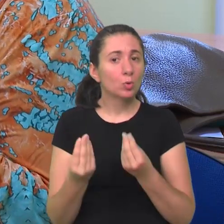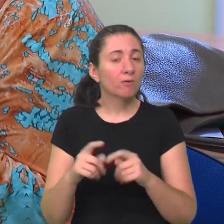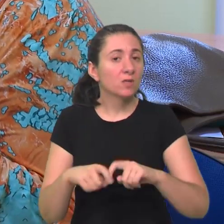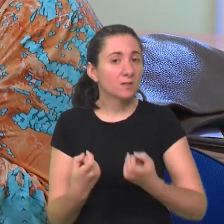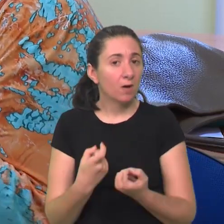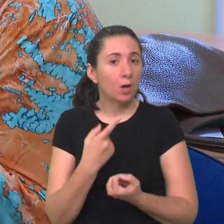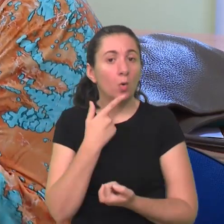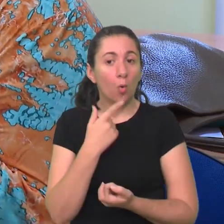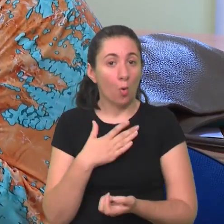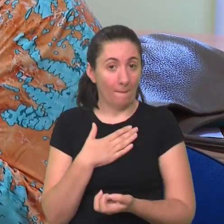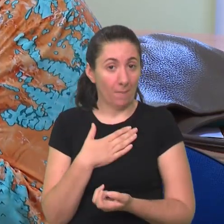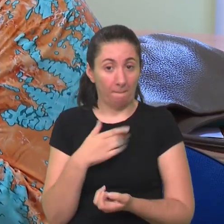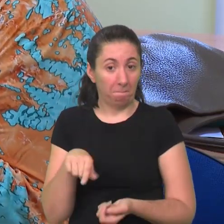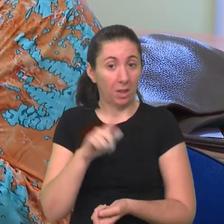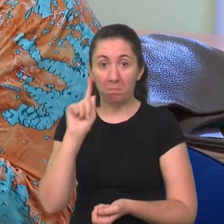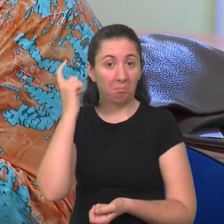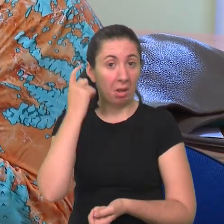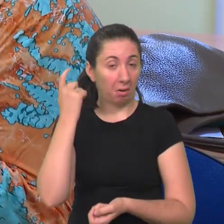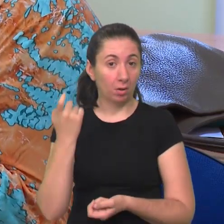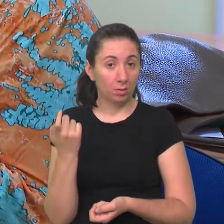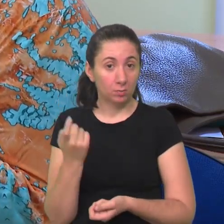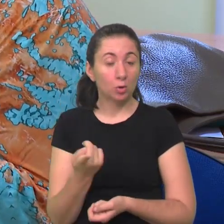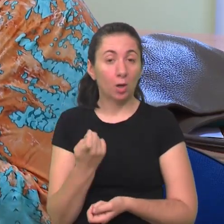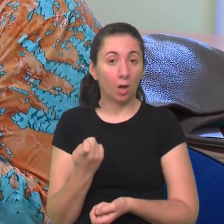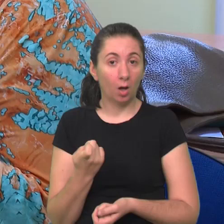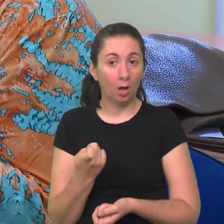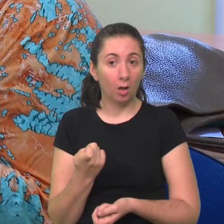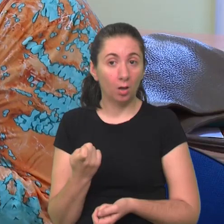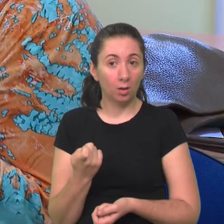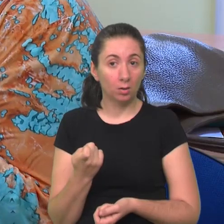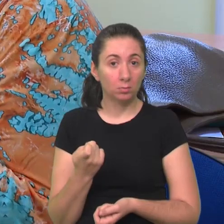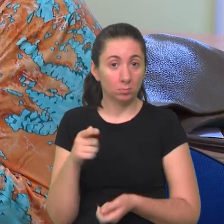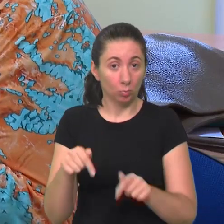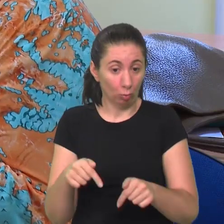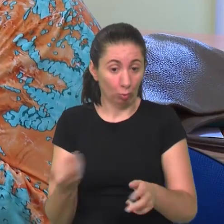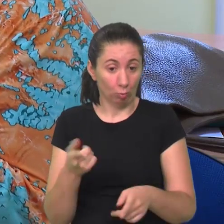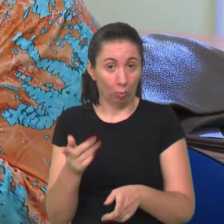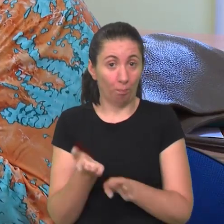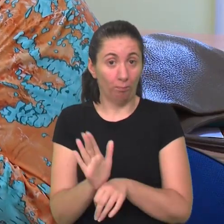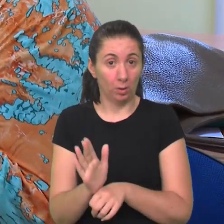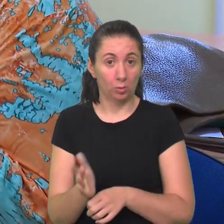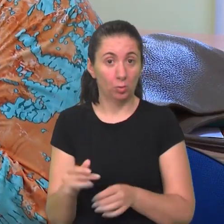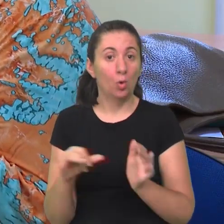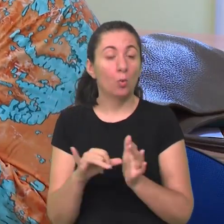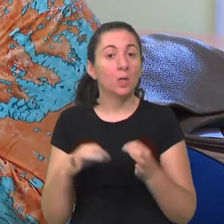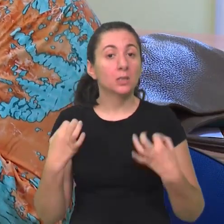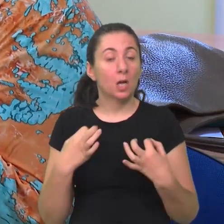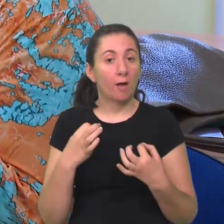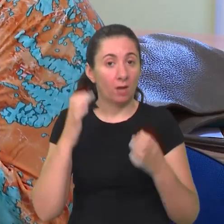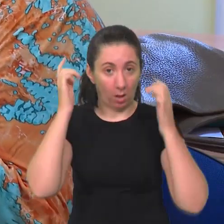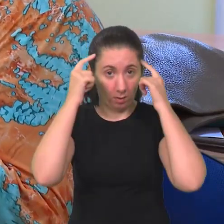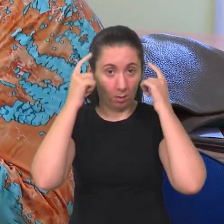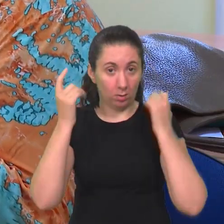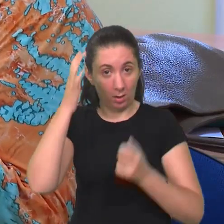stvari o kojima mi zapravo ne razmišljamo, ali tu su, prisutne su. Kod normalnog zdravog